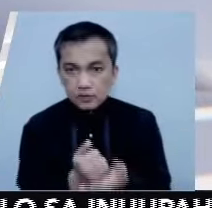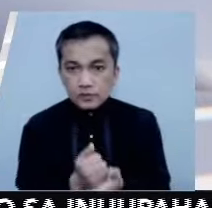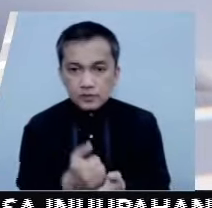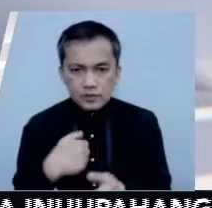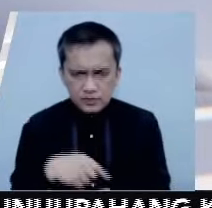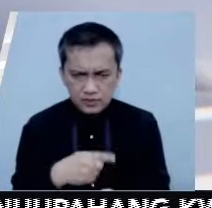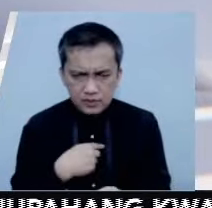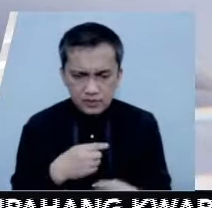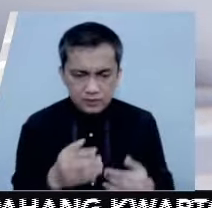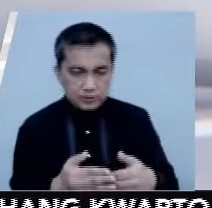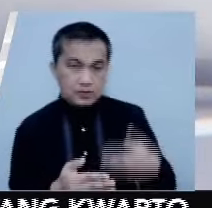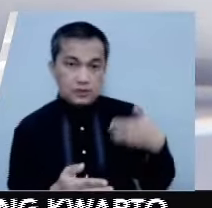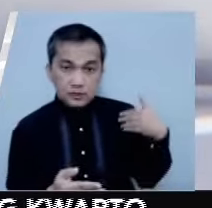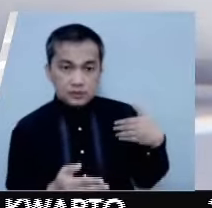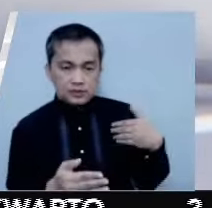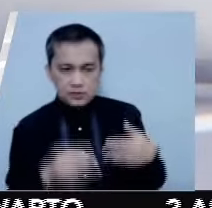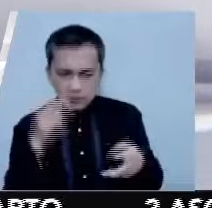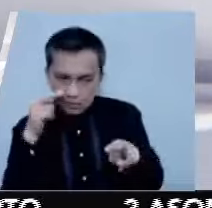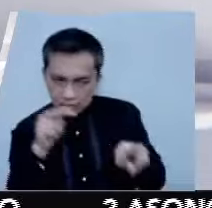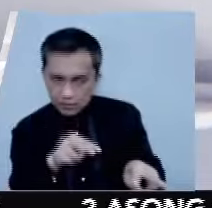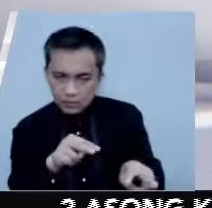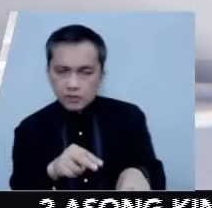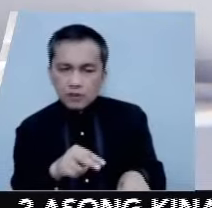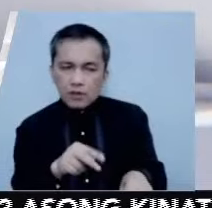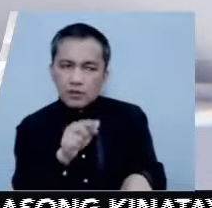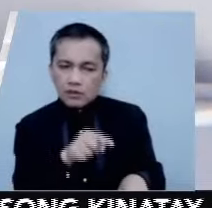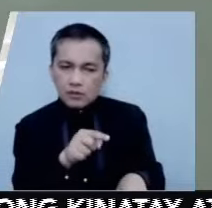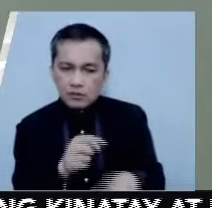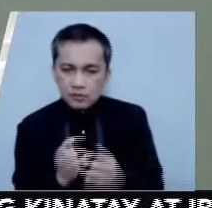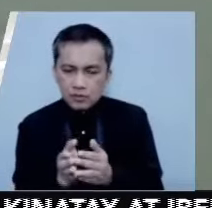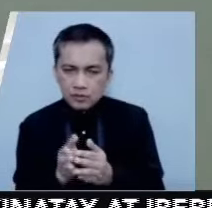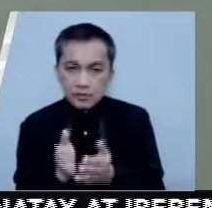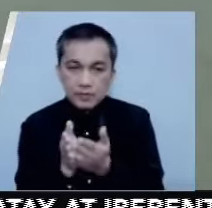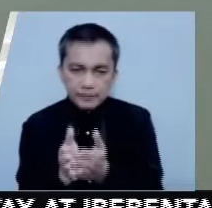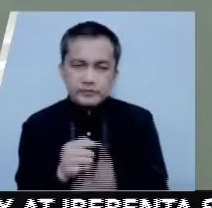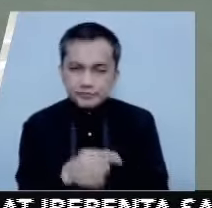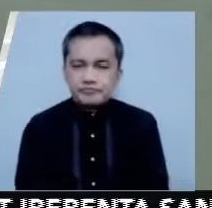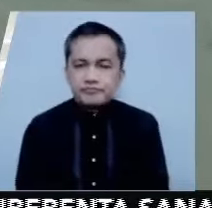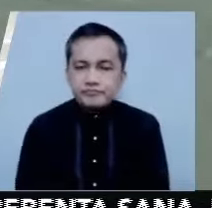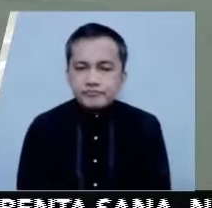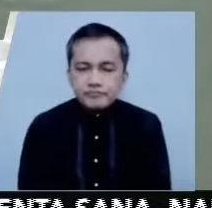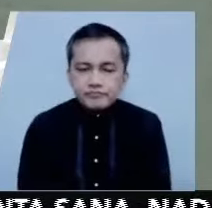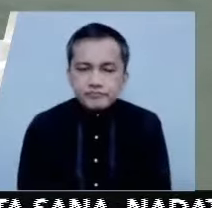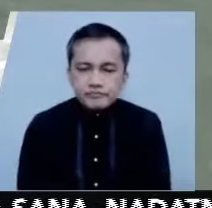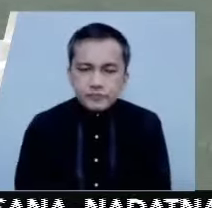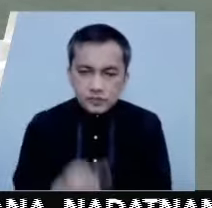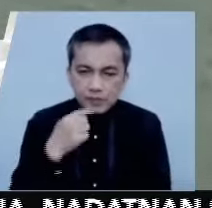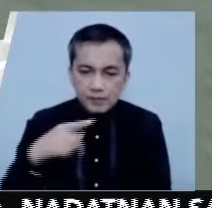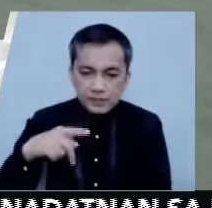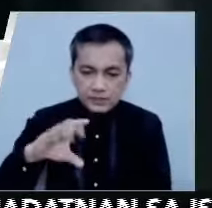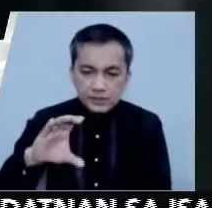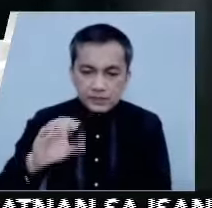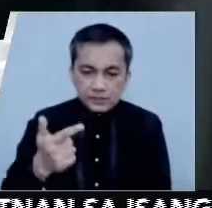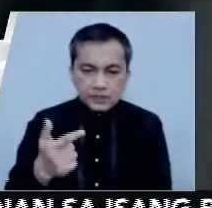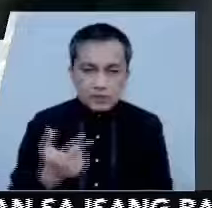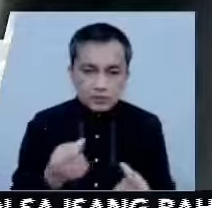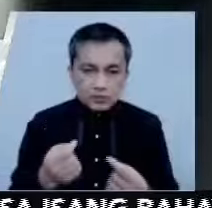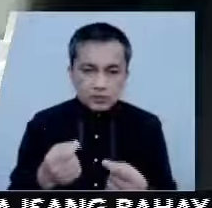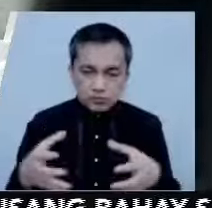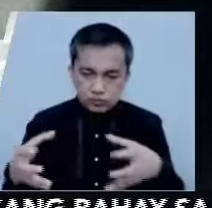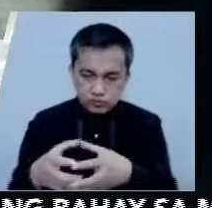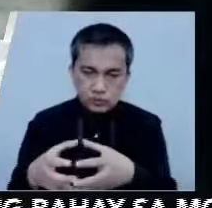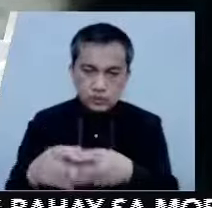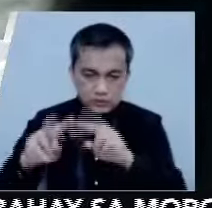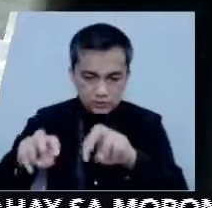previous citations ng mga barkong ito. Ayon po sa PCG, may binuong Marine Casualty Investigation Team